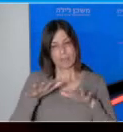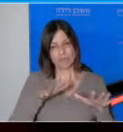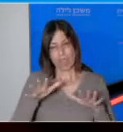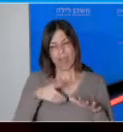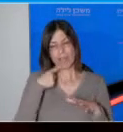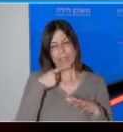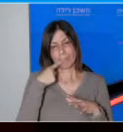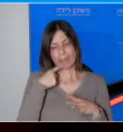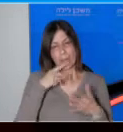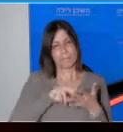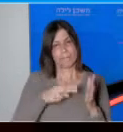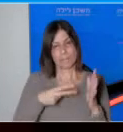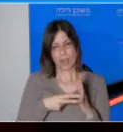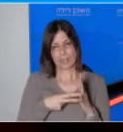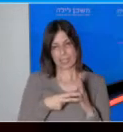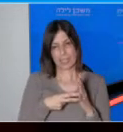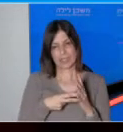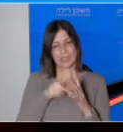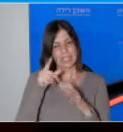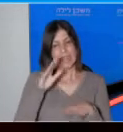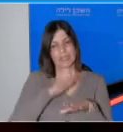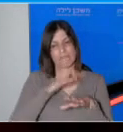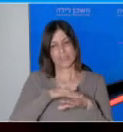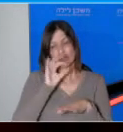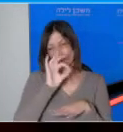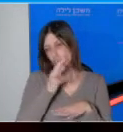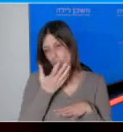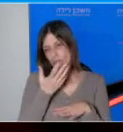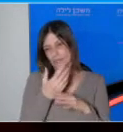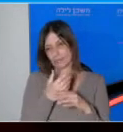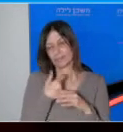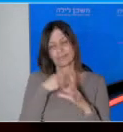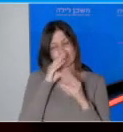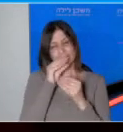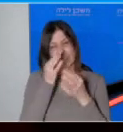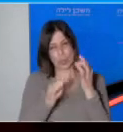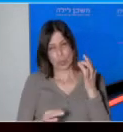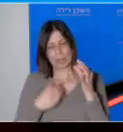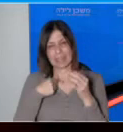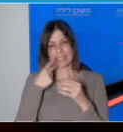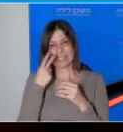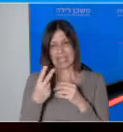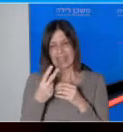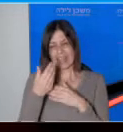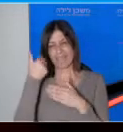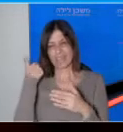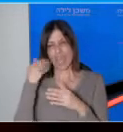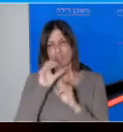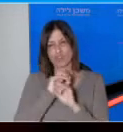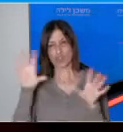נדבר על פוליטיקה, אז זה תפקידו הוא. אבל בוא נדבר שנייה על הנתונים. הסתכלתי לפני